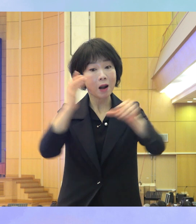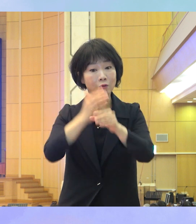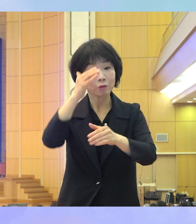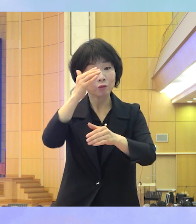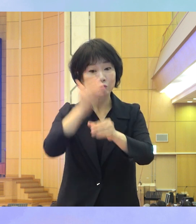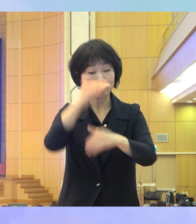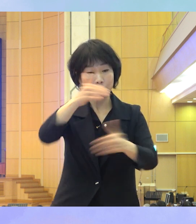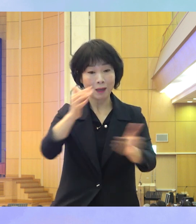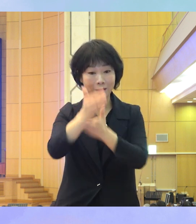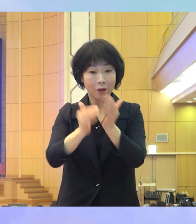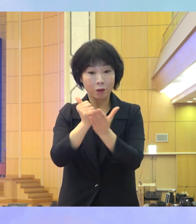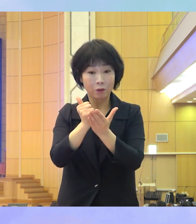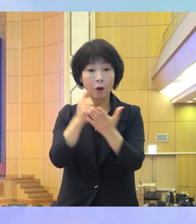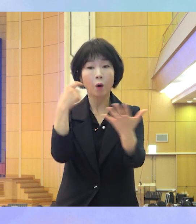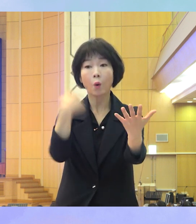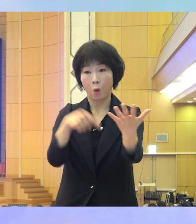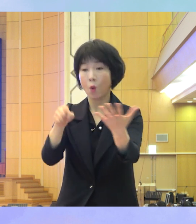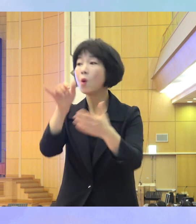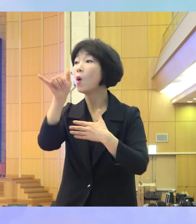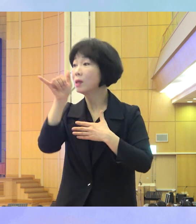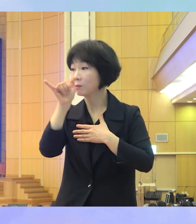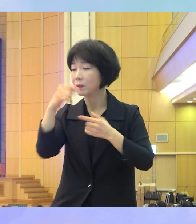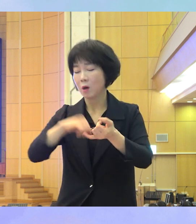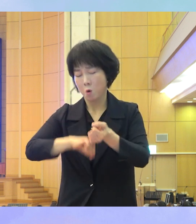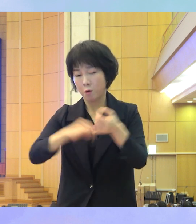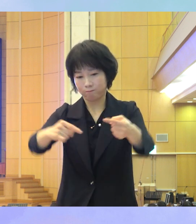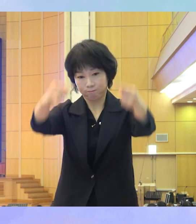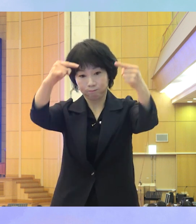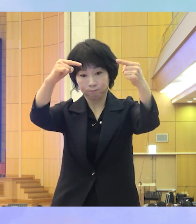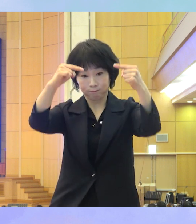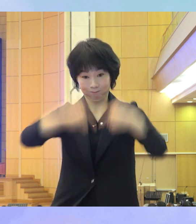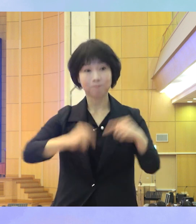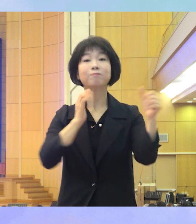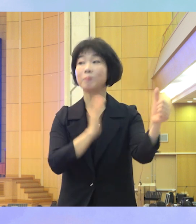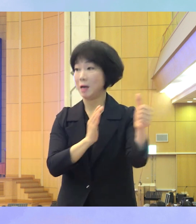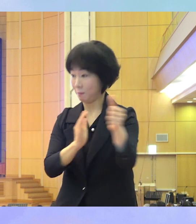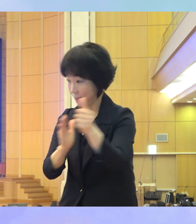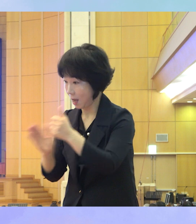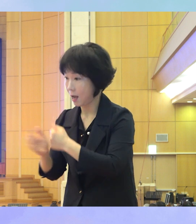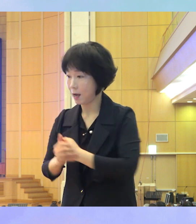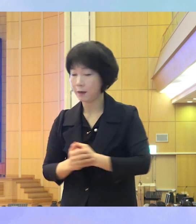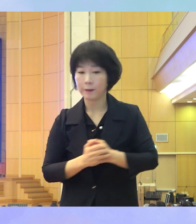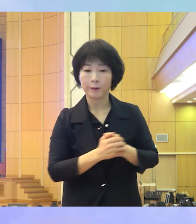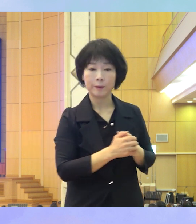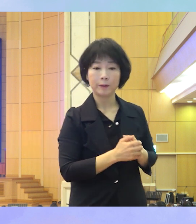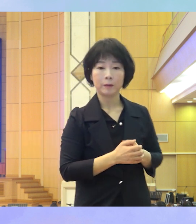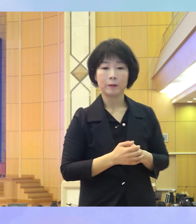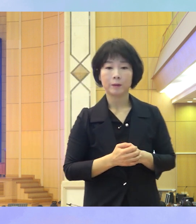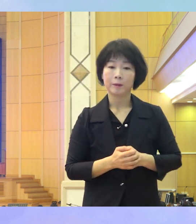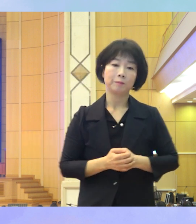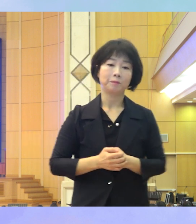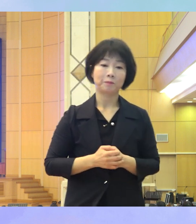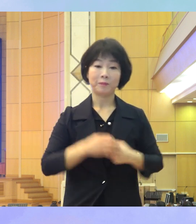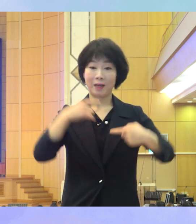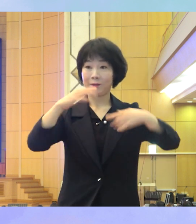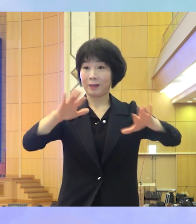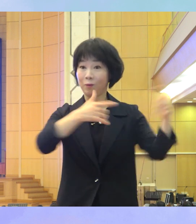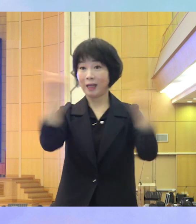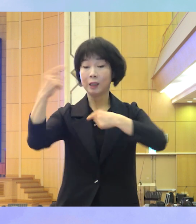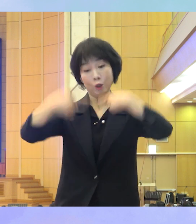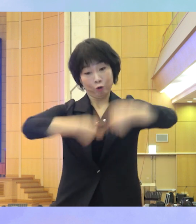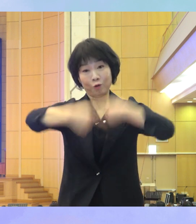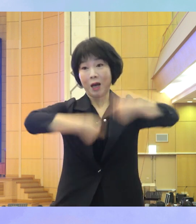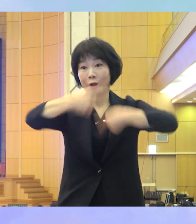교육과 토요일 고급 성경 교육도 있음을 알려드립니다. 옆에